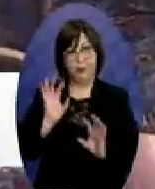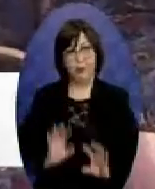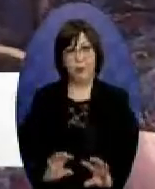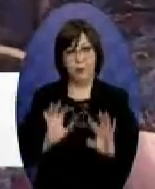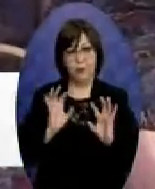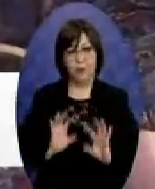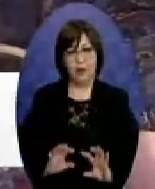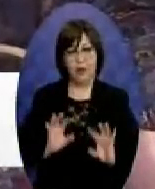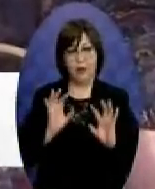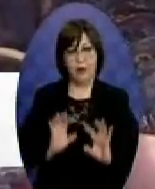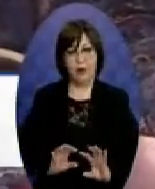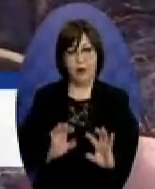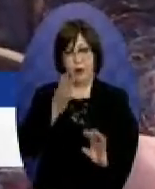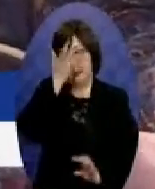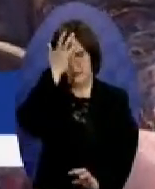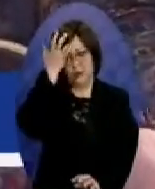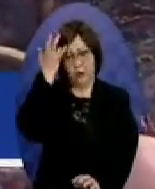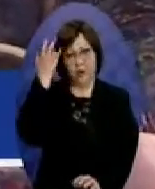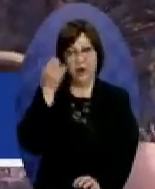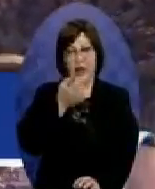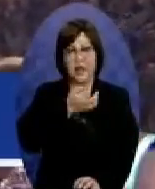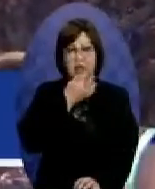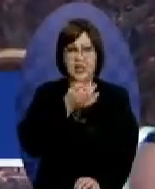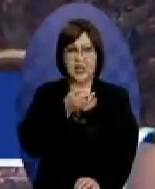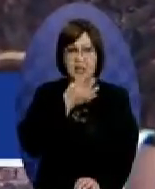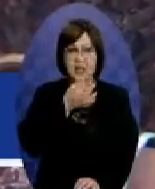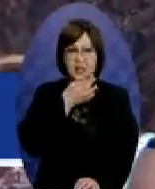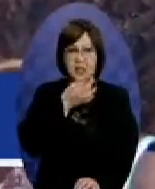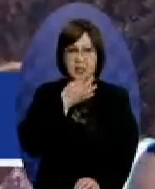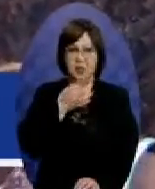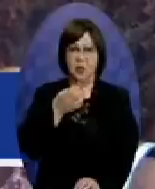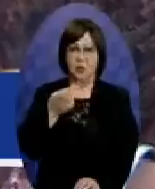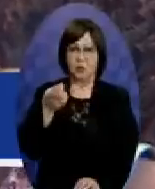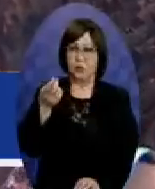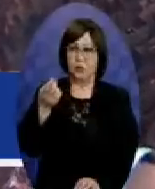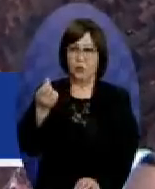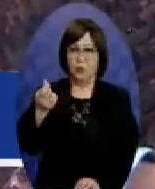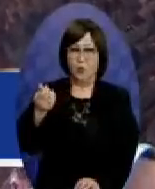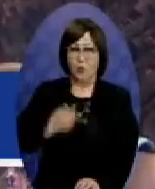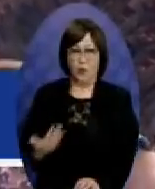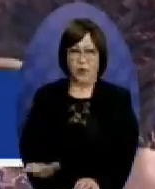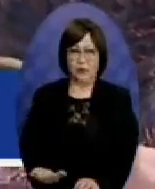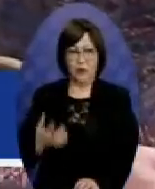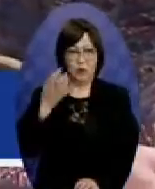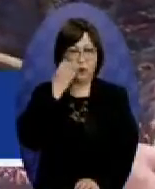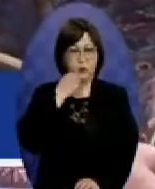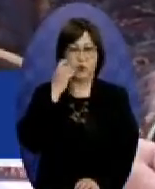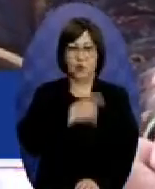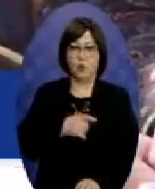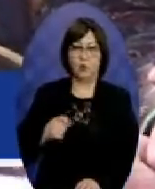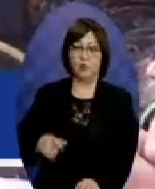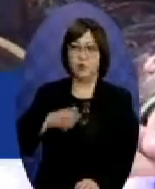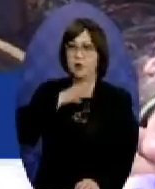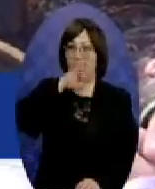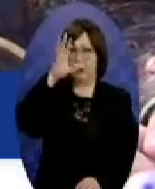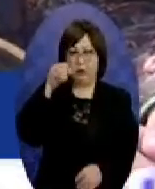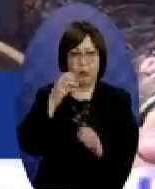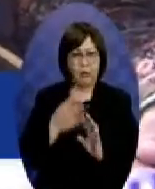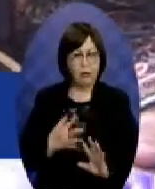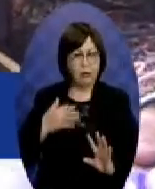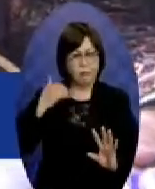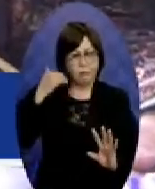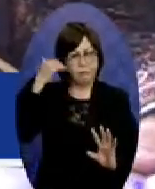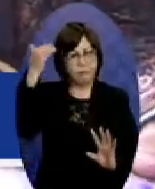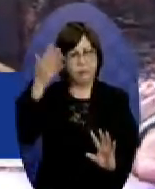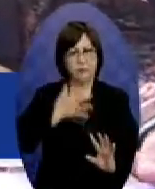Арей ихтгэсэн ингэж өгчч болоогүй юм бодоо. Нэг өдөр ингэ бижигнүүлж дээр чинь настай уусч бас зарим нь одоо даралт нь